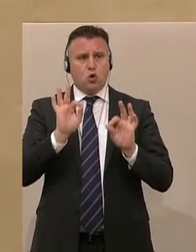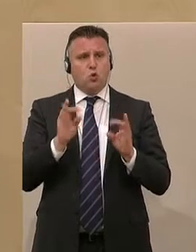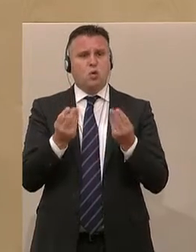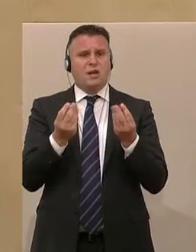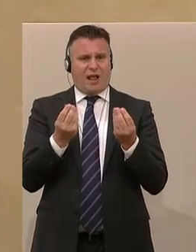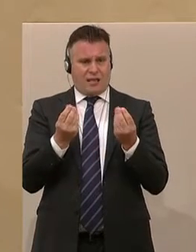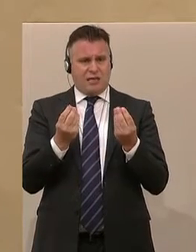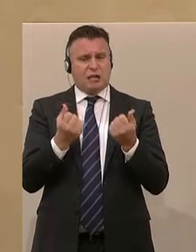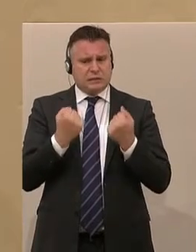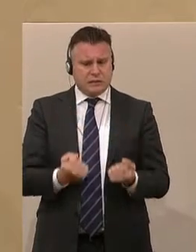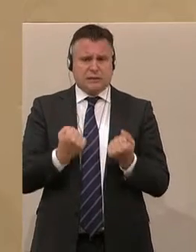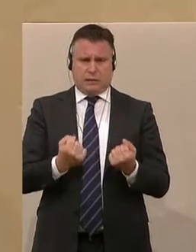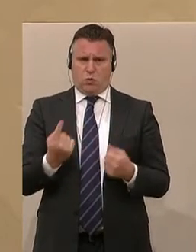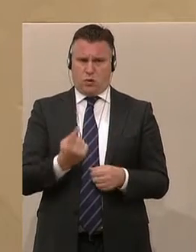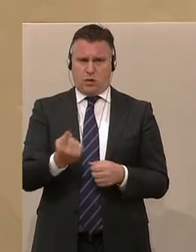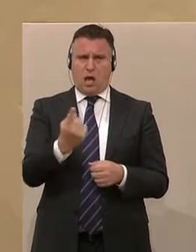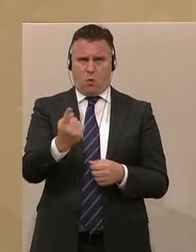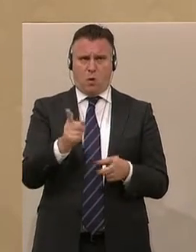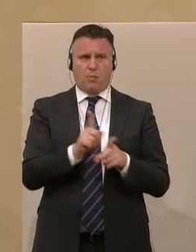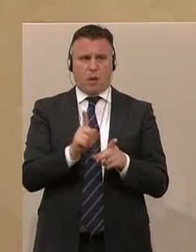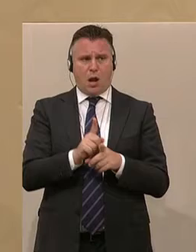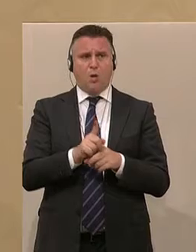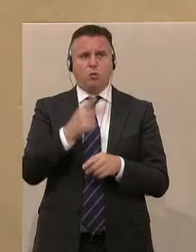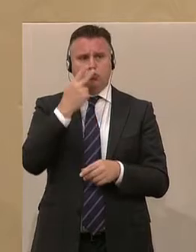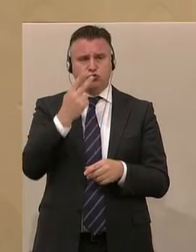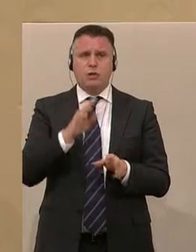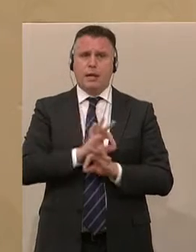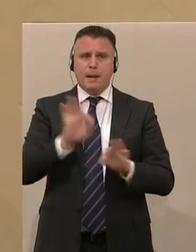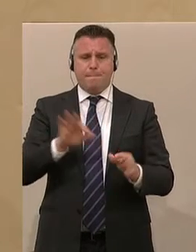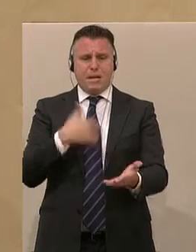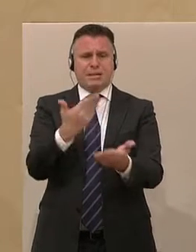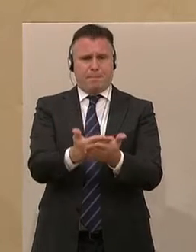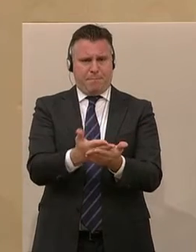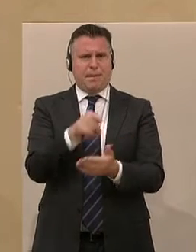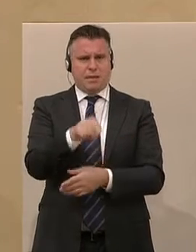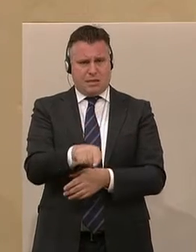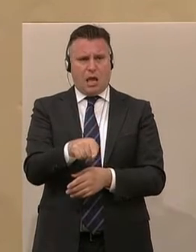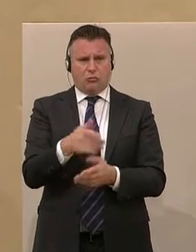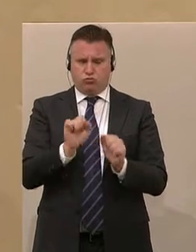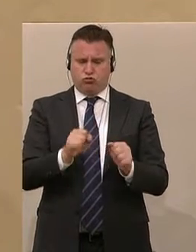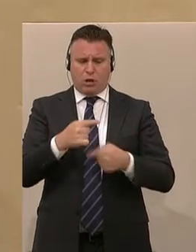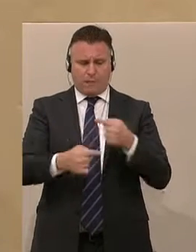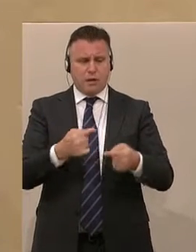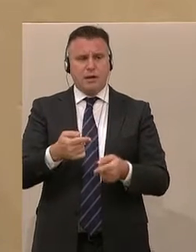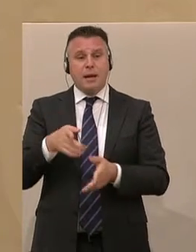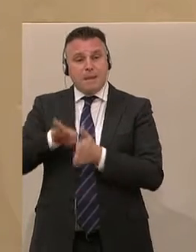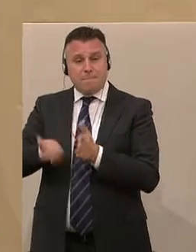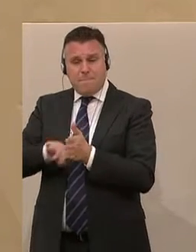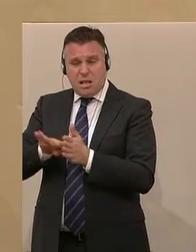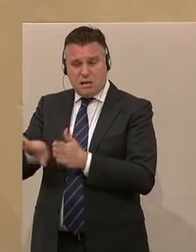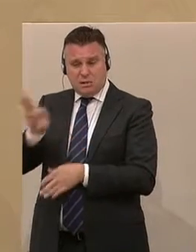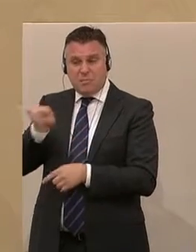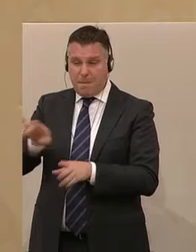ist ein zentraler Punkt durch eine weitere Verstärkung des Bestbieterprinzips. Der Billigstbieter ist eben nicht immer